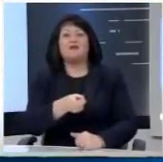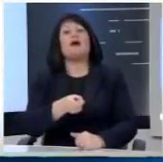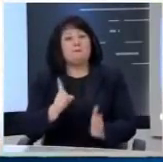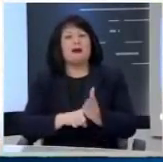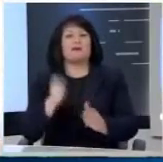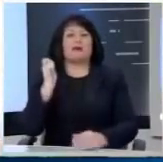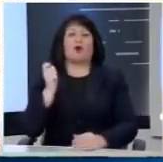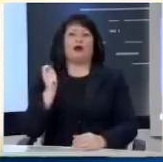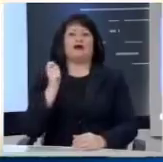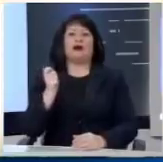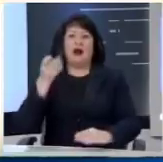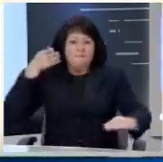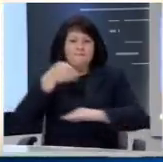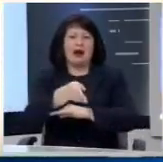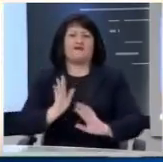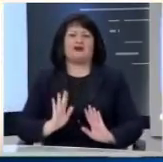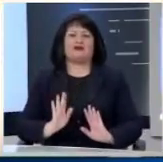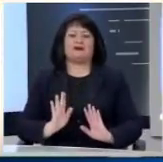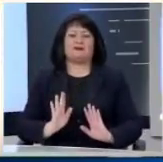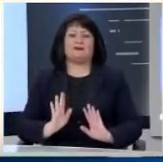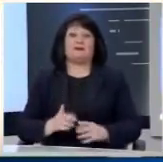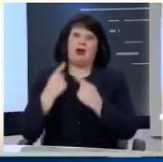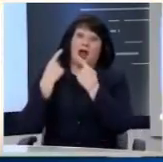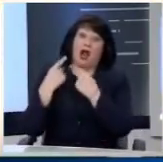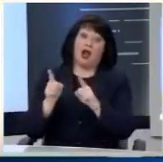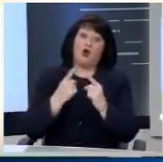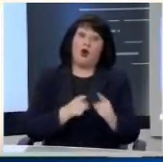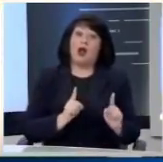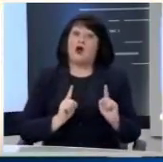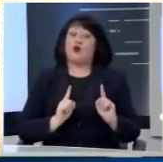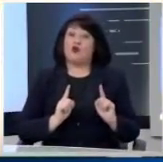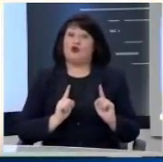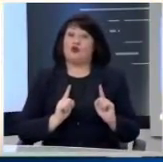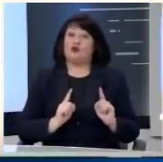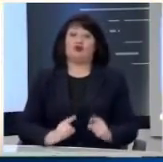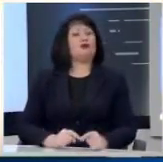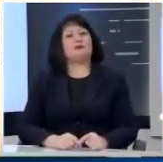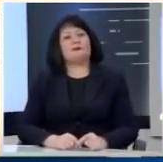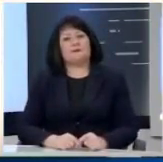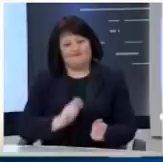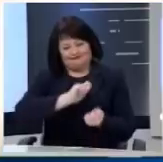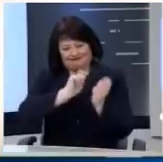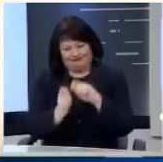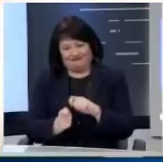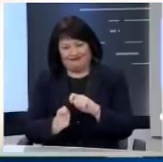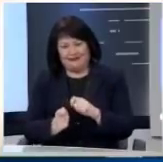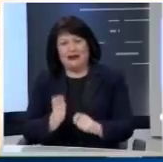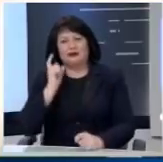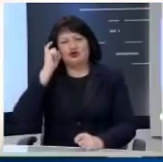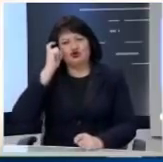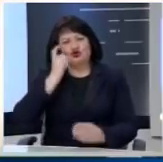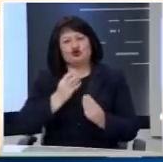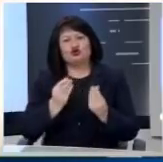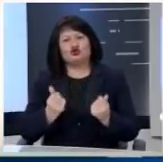παρέμβασης. Άλλο όμως αυτό και άλλο να γυρίσουμε σε μία λογική, η οποία λογική